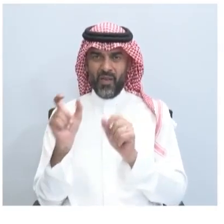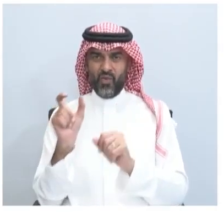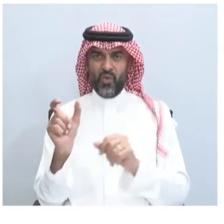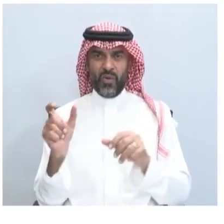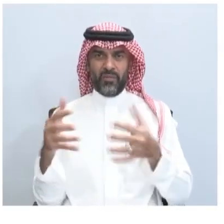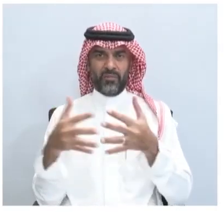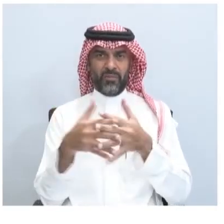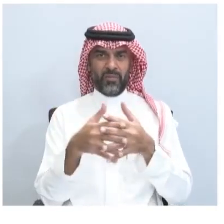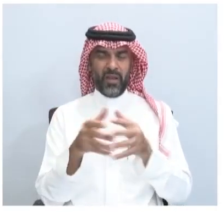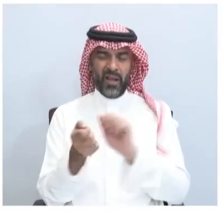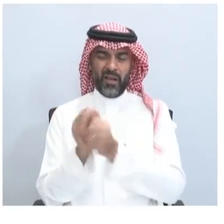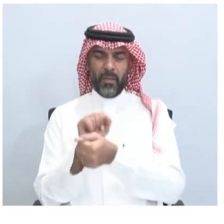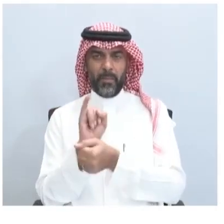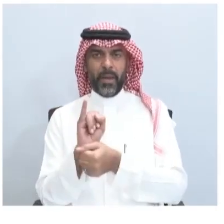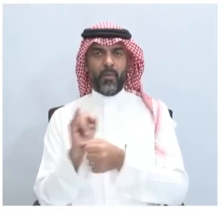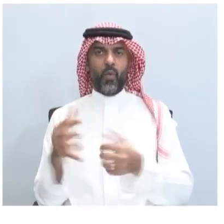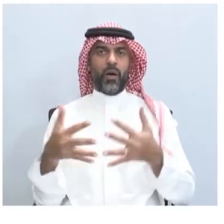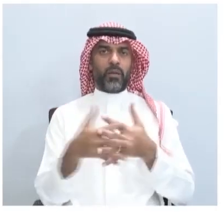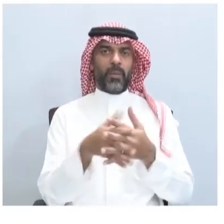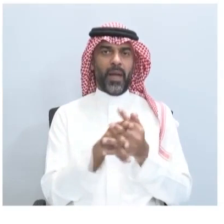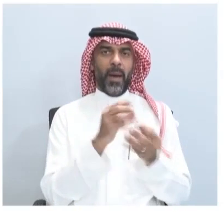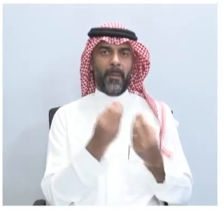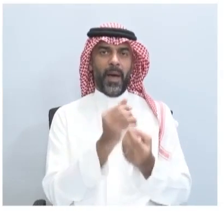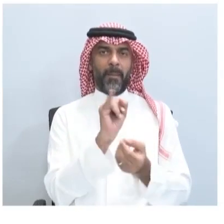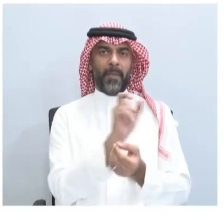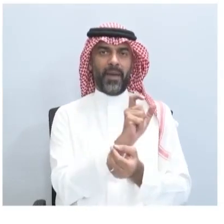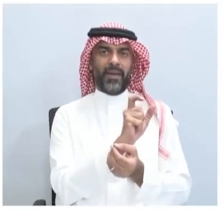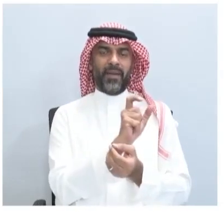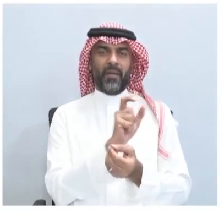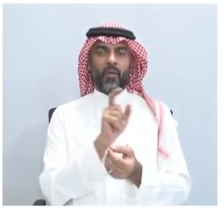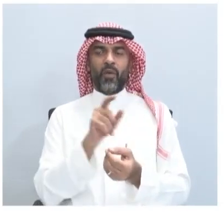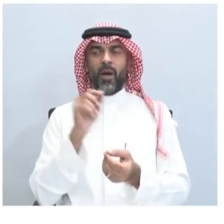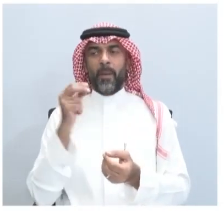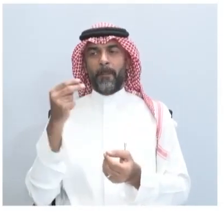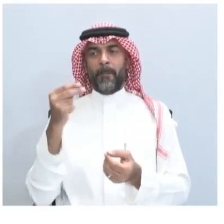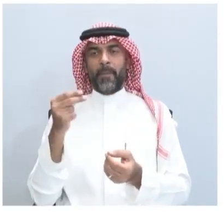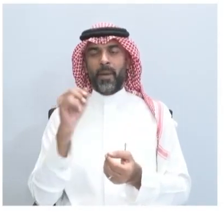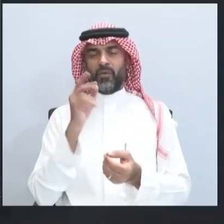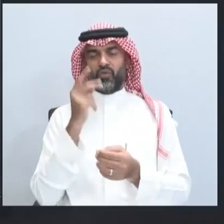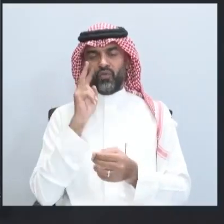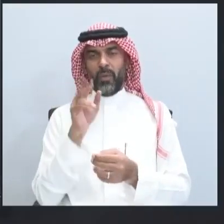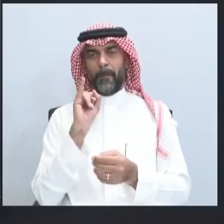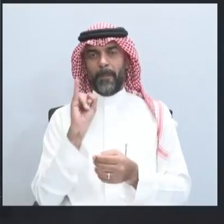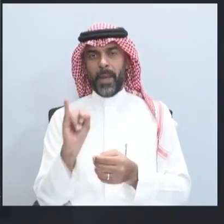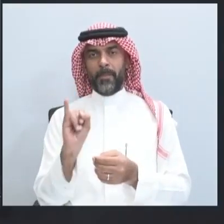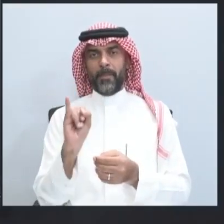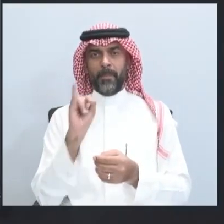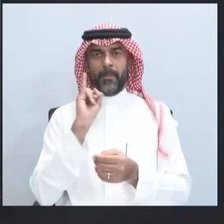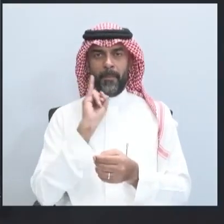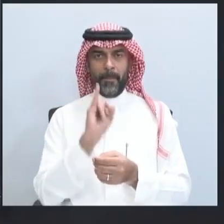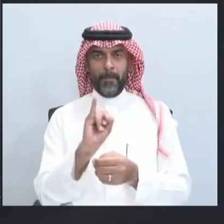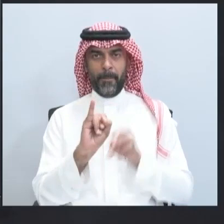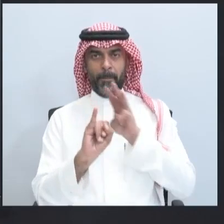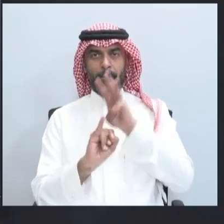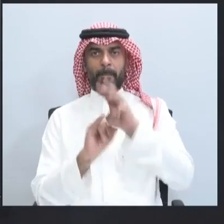الجر الى ميم وادغمناها في ميمي من فاصبحت ممن هي هنا اسم موصول